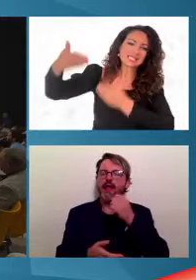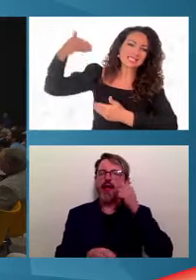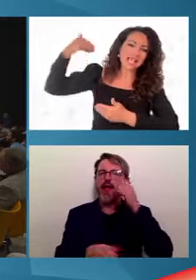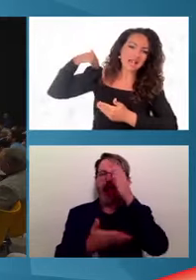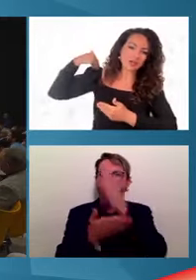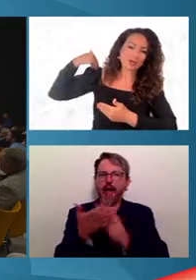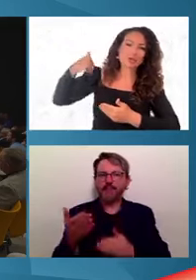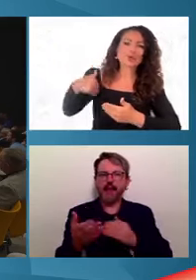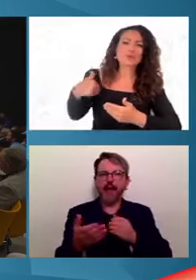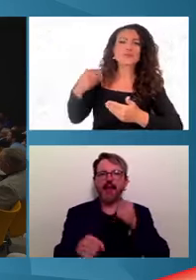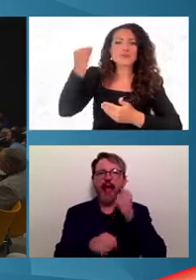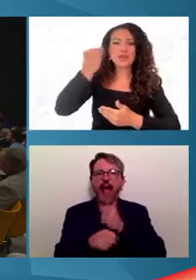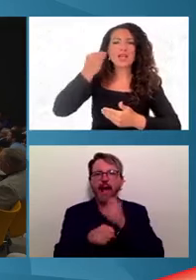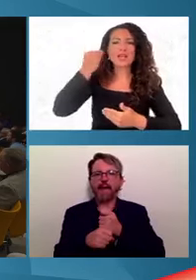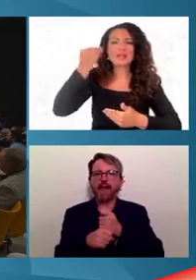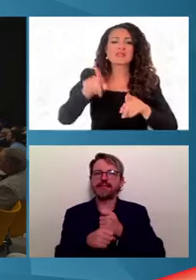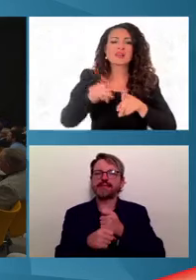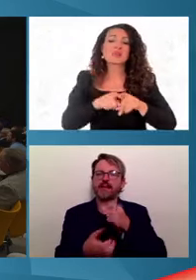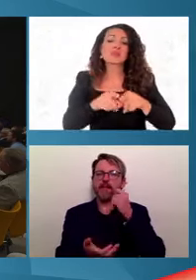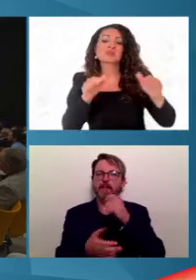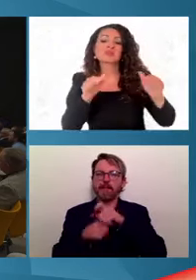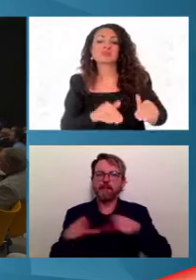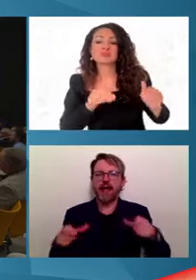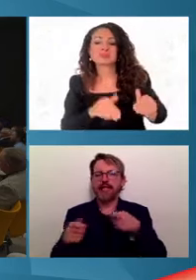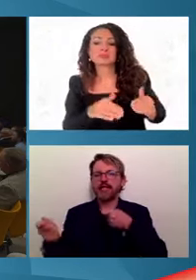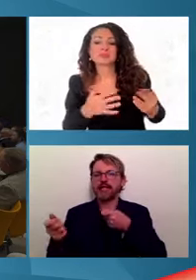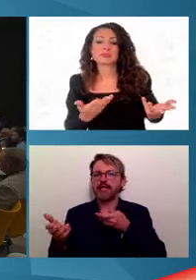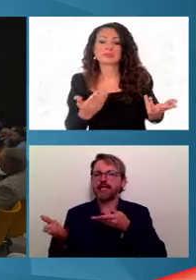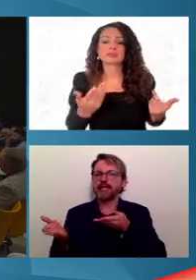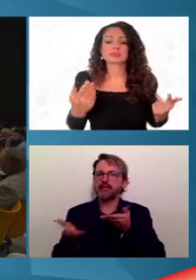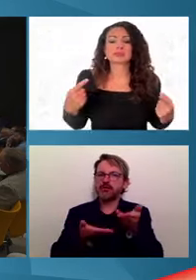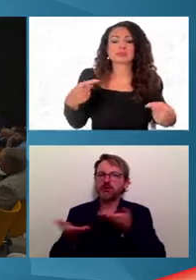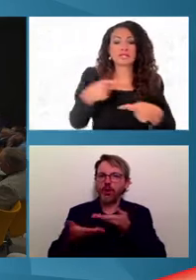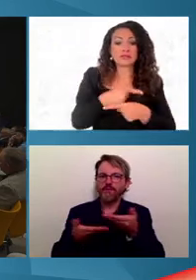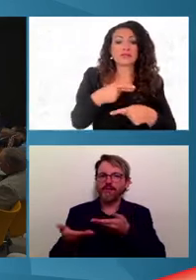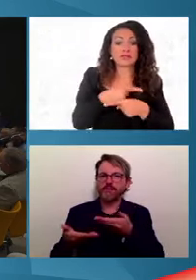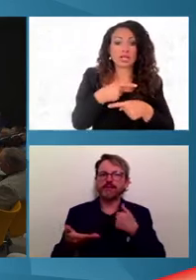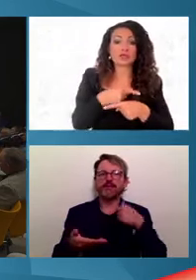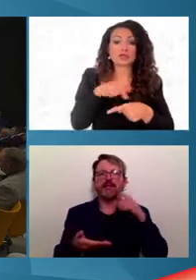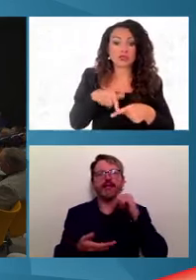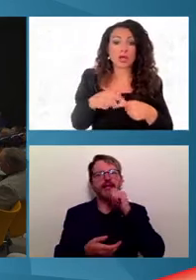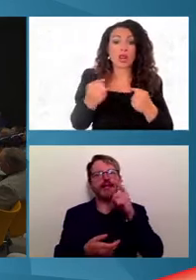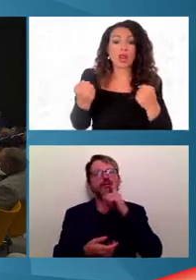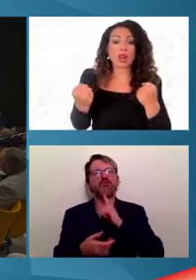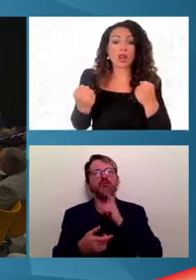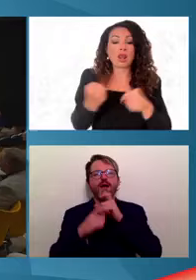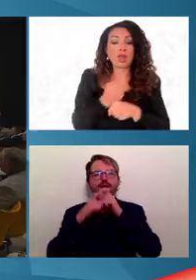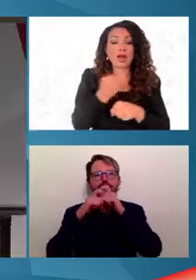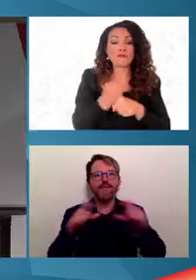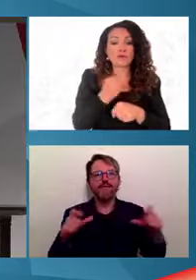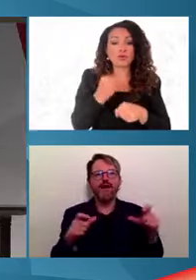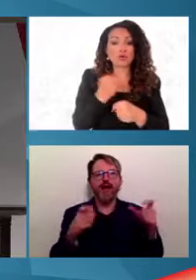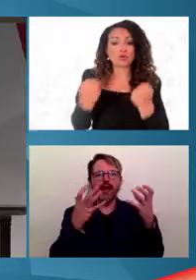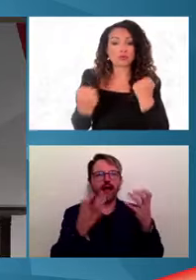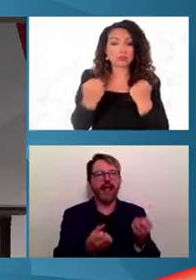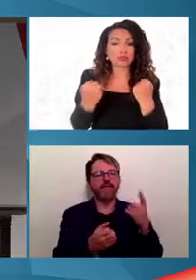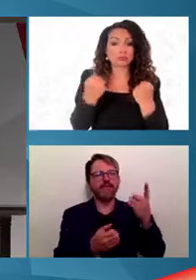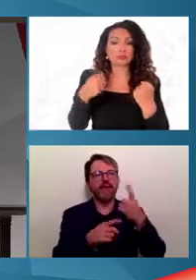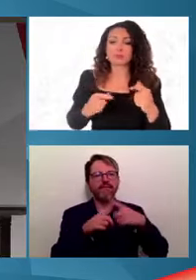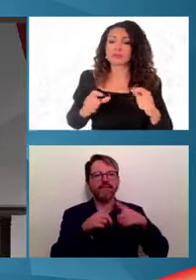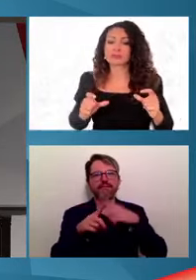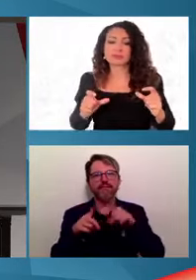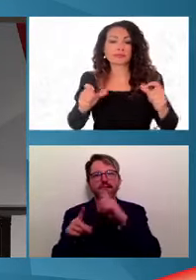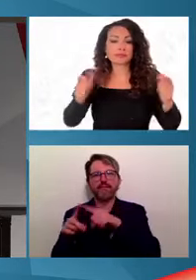Wir müssen viel mehr in diesem Bereich arbeiten, nicht nur wegen des Fachkräftemangels, denn bei einer absolut ja der